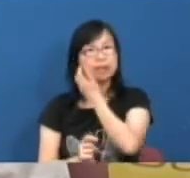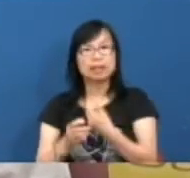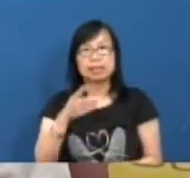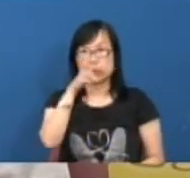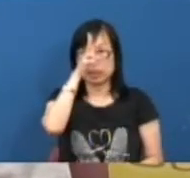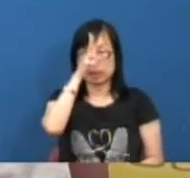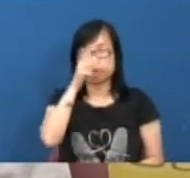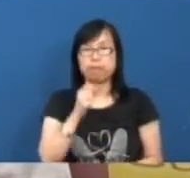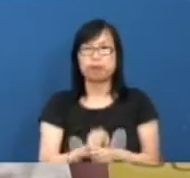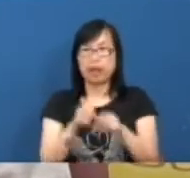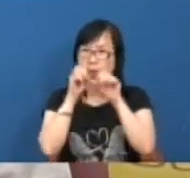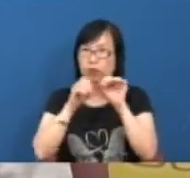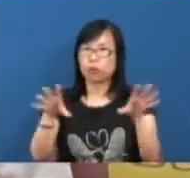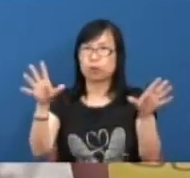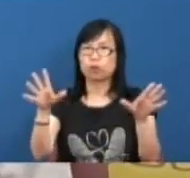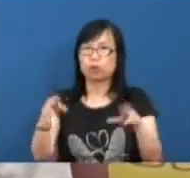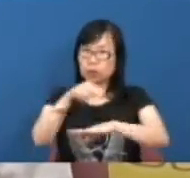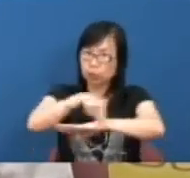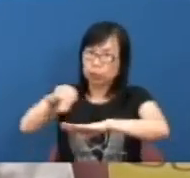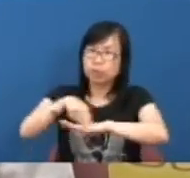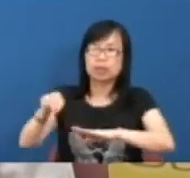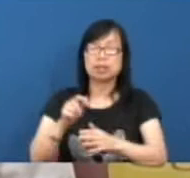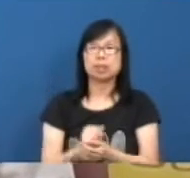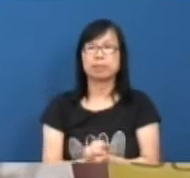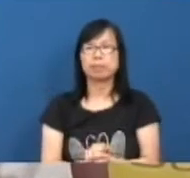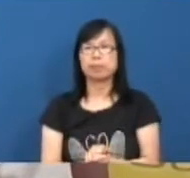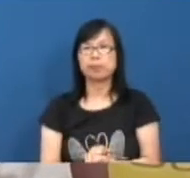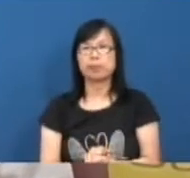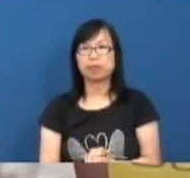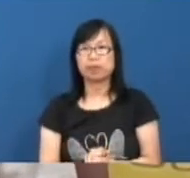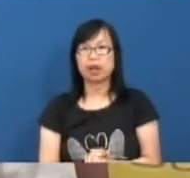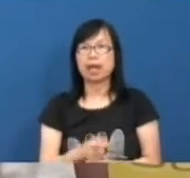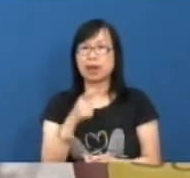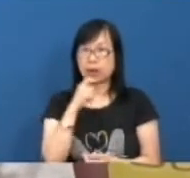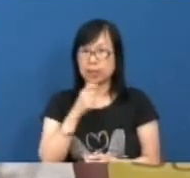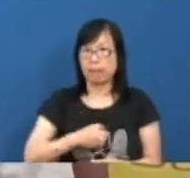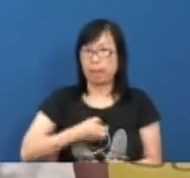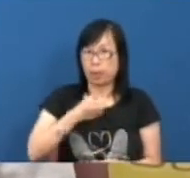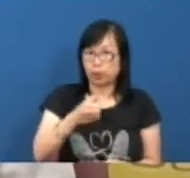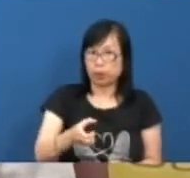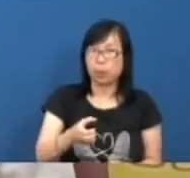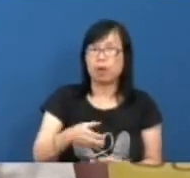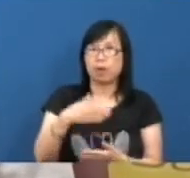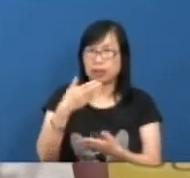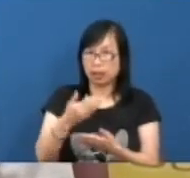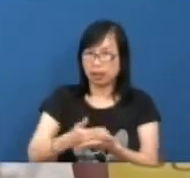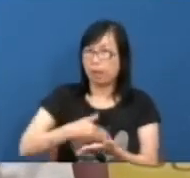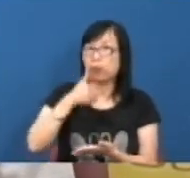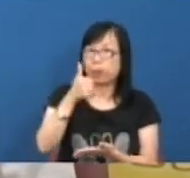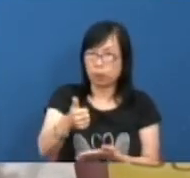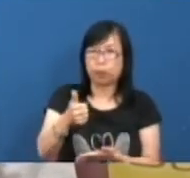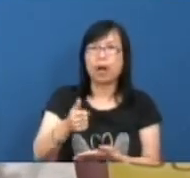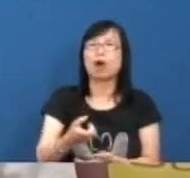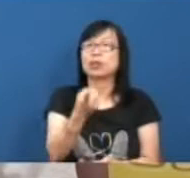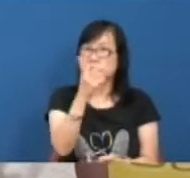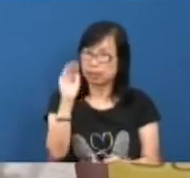措施，係強制性嘅話，加上一啲可能一啲資助啊，或者一啲優惠上面嘅嘢啊，咁先至可以吸